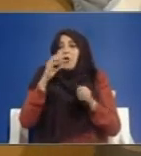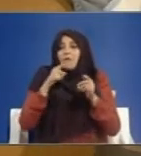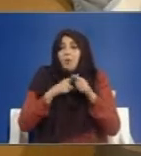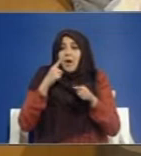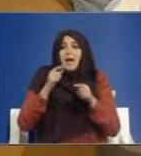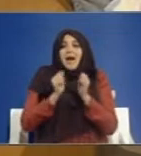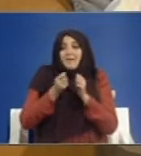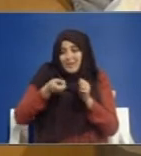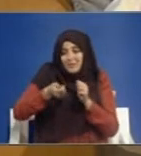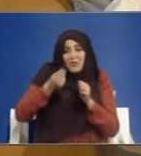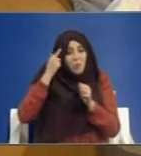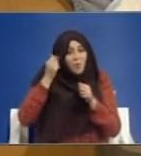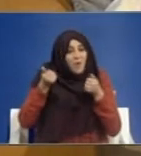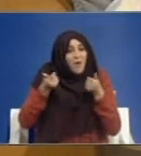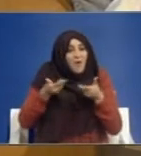يستعين بالسبحة على أساس